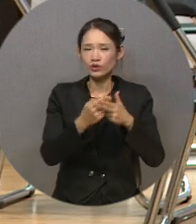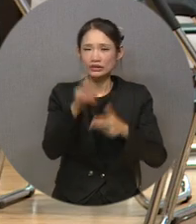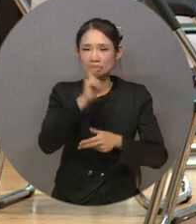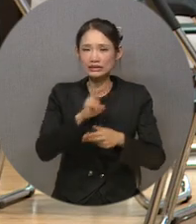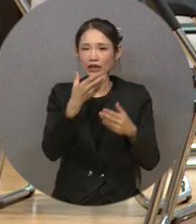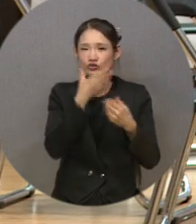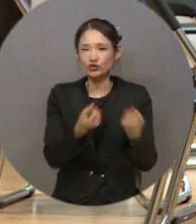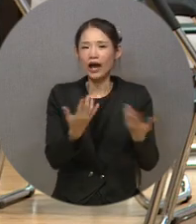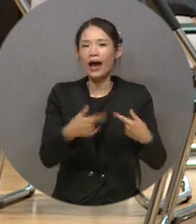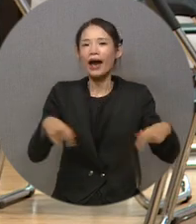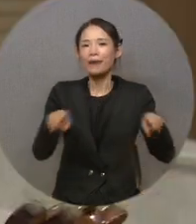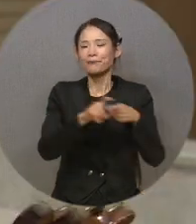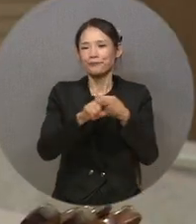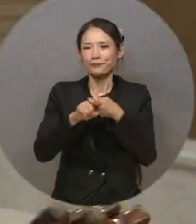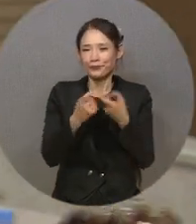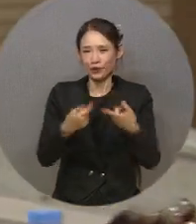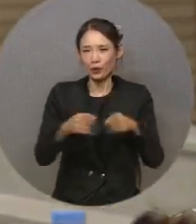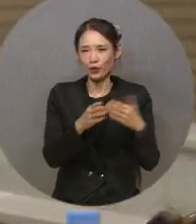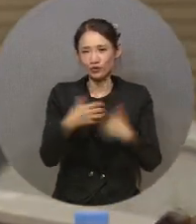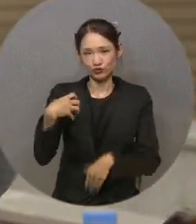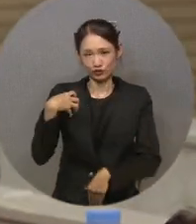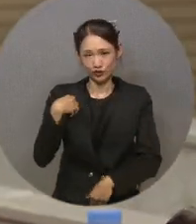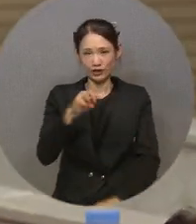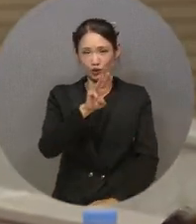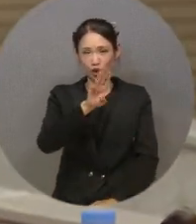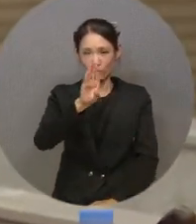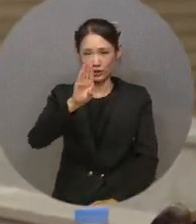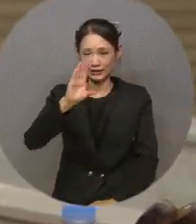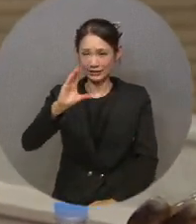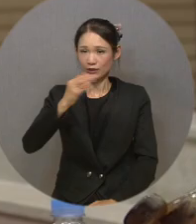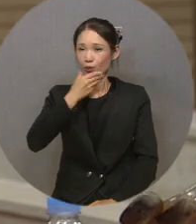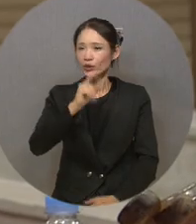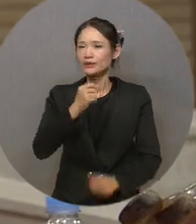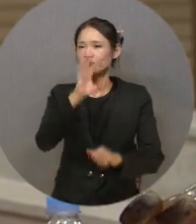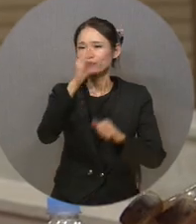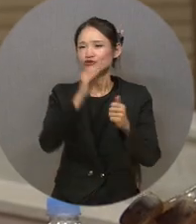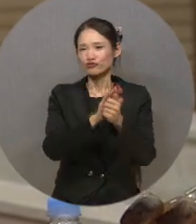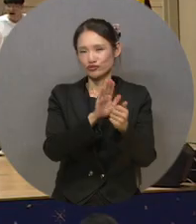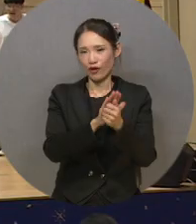등이 공동으로 주최하고 WBC 복지TV 등이 후원한